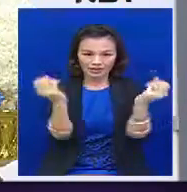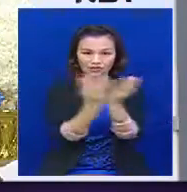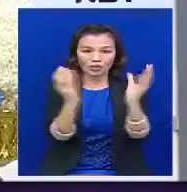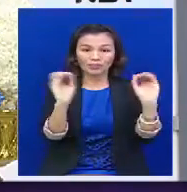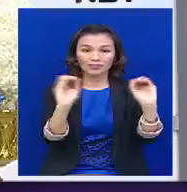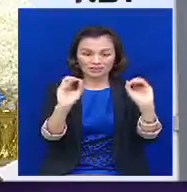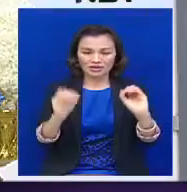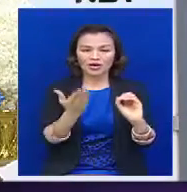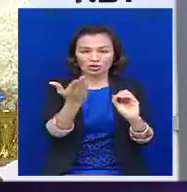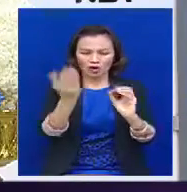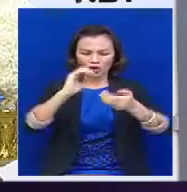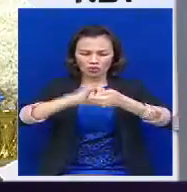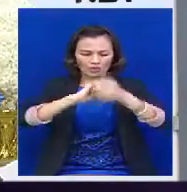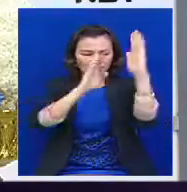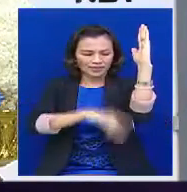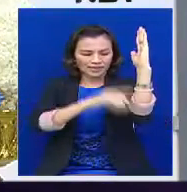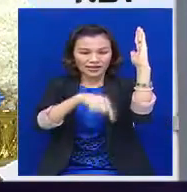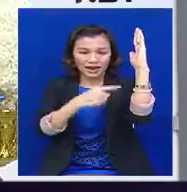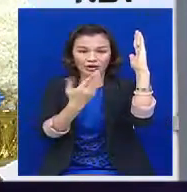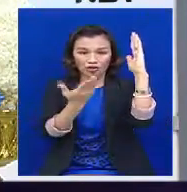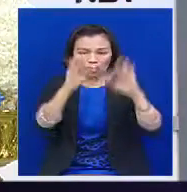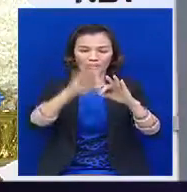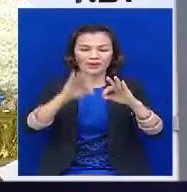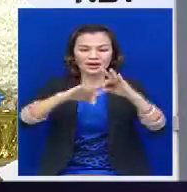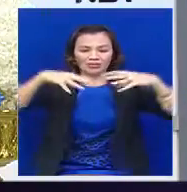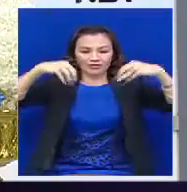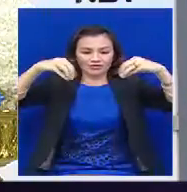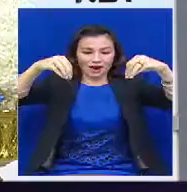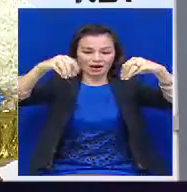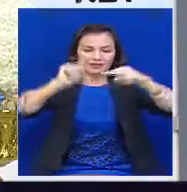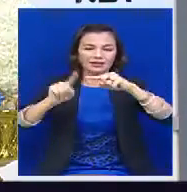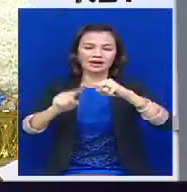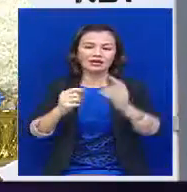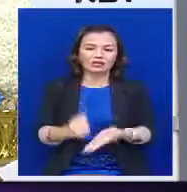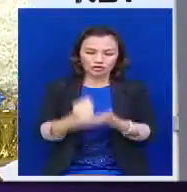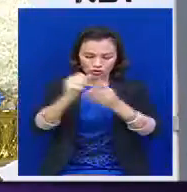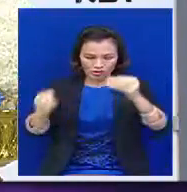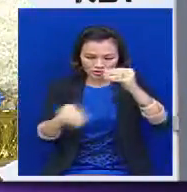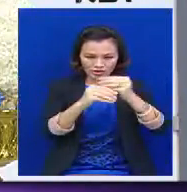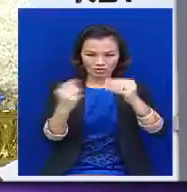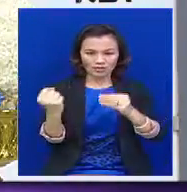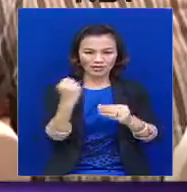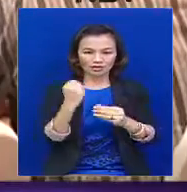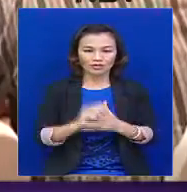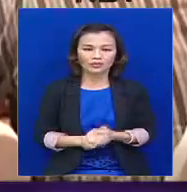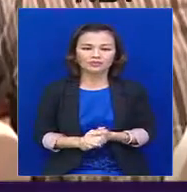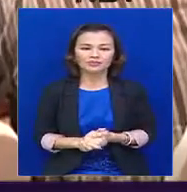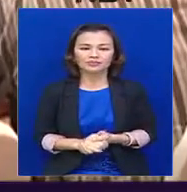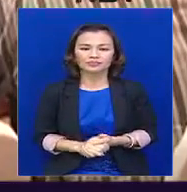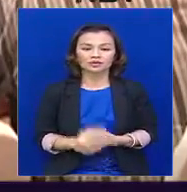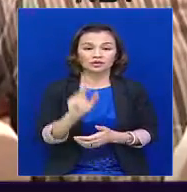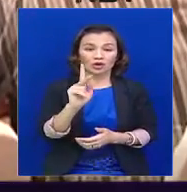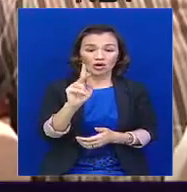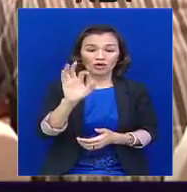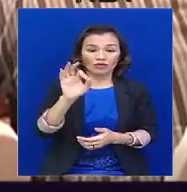เฉพาะพื้นที่พรรคใต้ให้ประหยัดไฟฟ้าในช่วงเวลาดังกล่าวเพื่อเสริมความมั่นคงในระบบไฟฟ้าโดยการไฟฟ้าฝ่ายผลิต